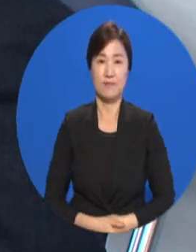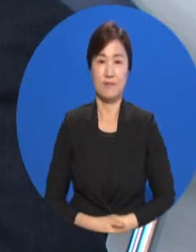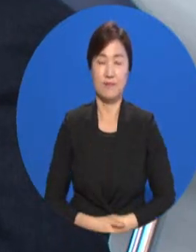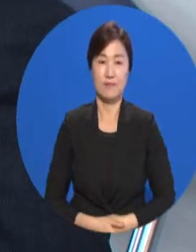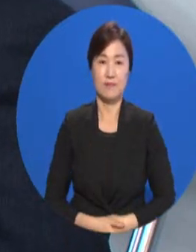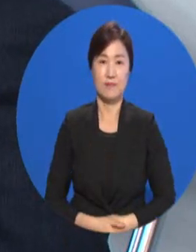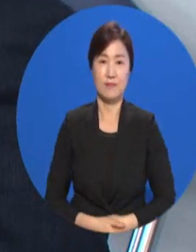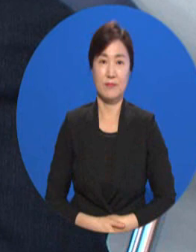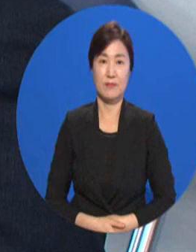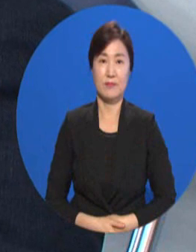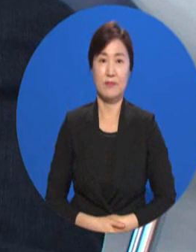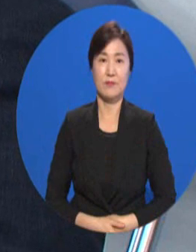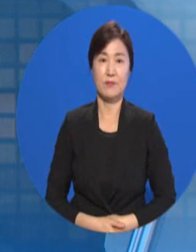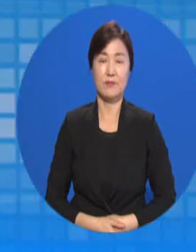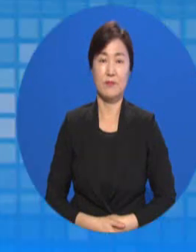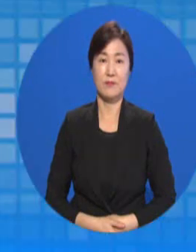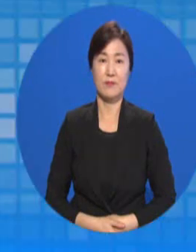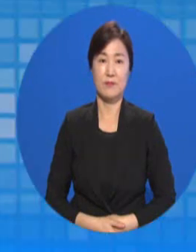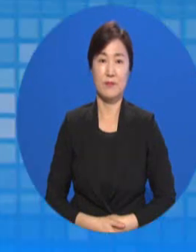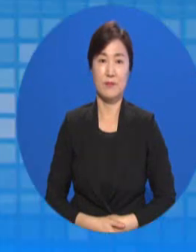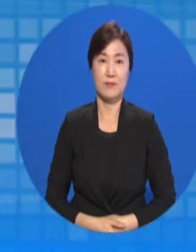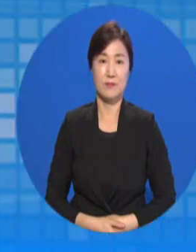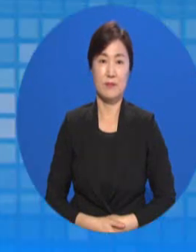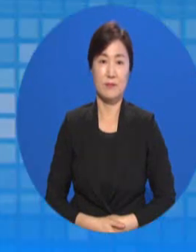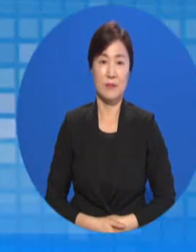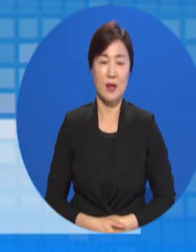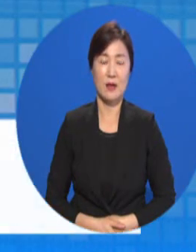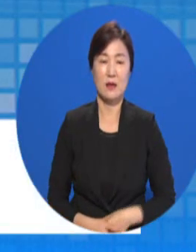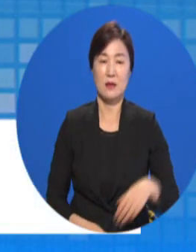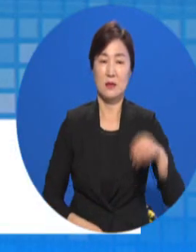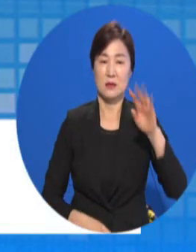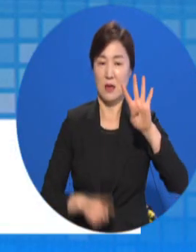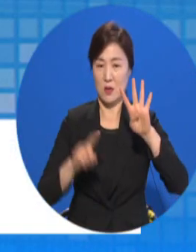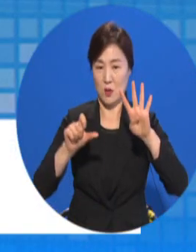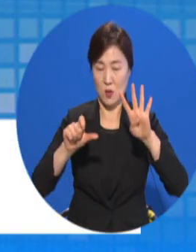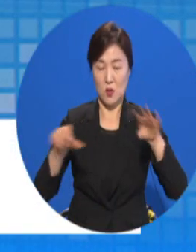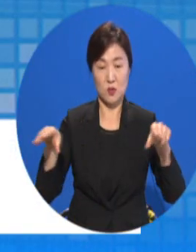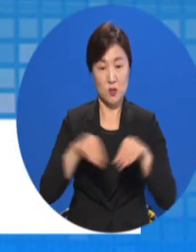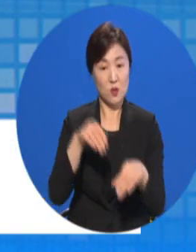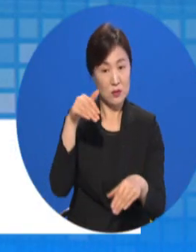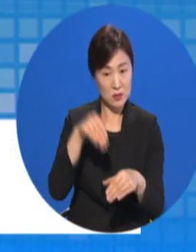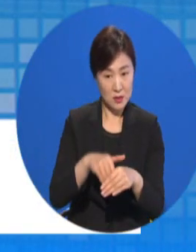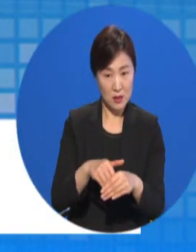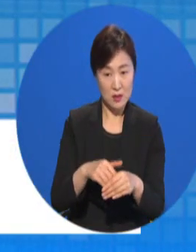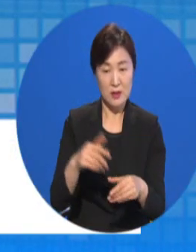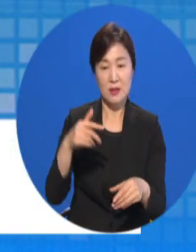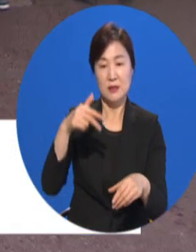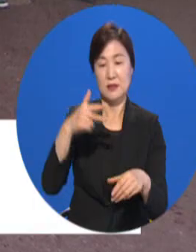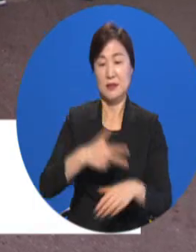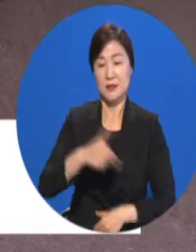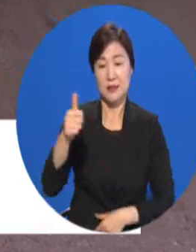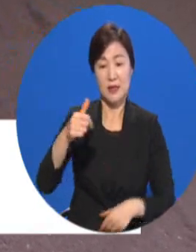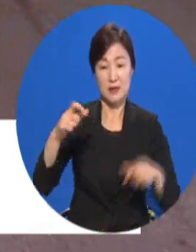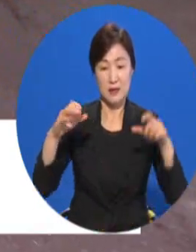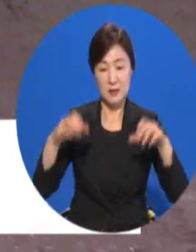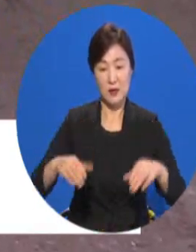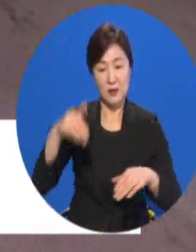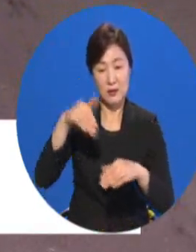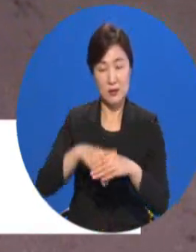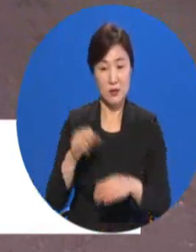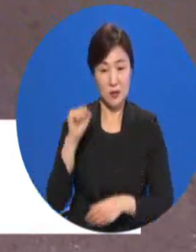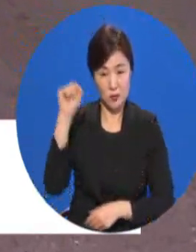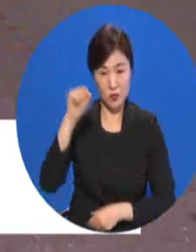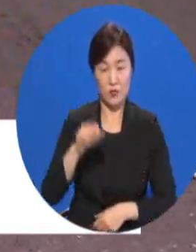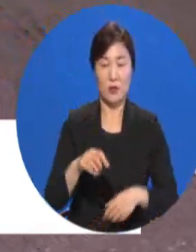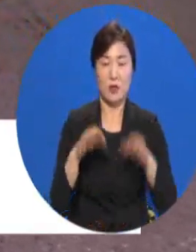MBC 뉴스 박광수입니다. 4.15 총선 고흥 보성 장흥 강진 선거구에 출마한 무소속 김화진